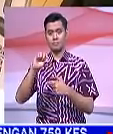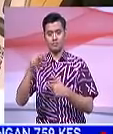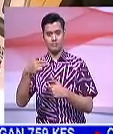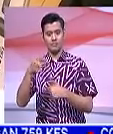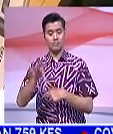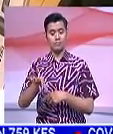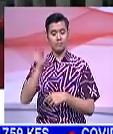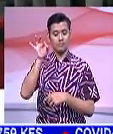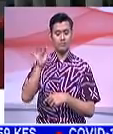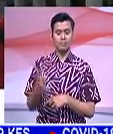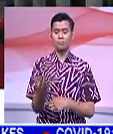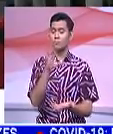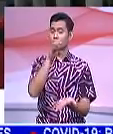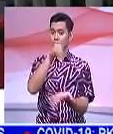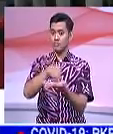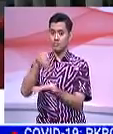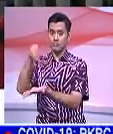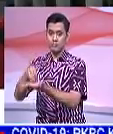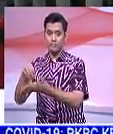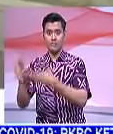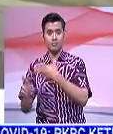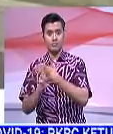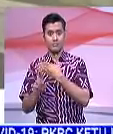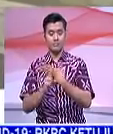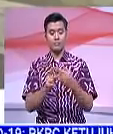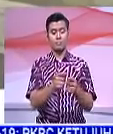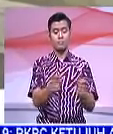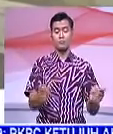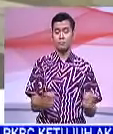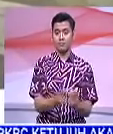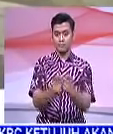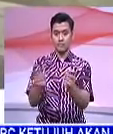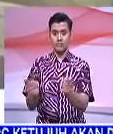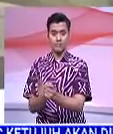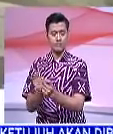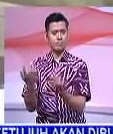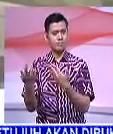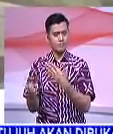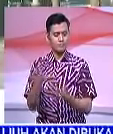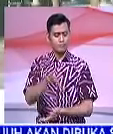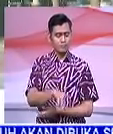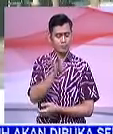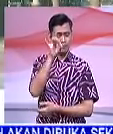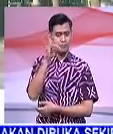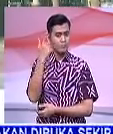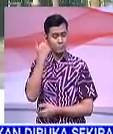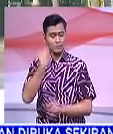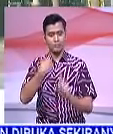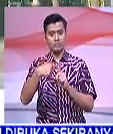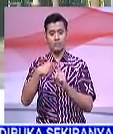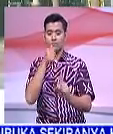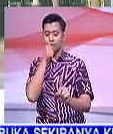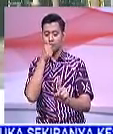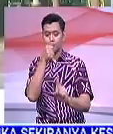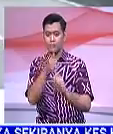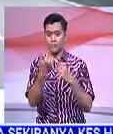pasti lokasi atau premis berisiko. Premis yang dikesan telah dilawati mereka yang positif akan diarah tutup.